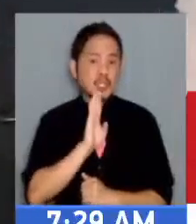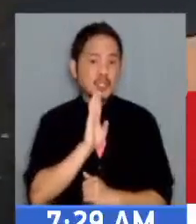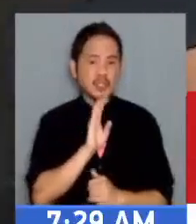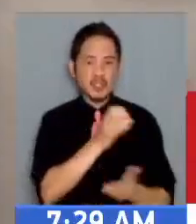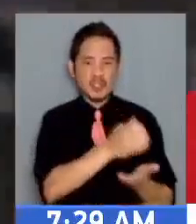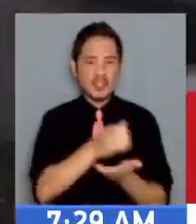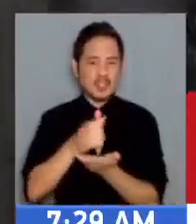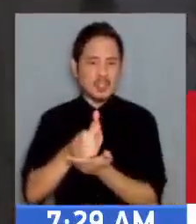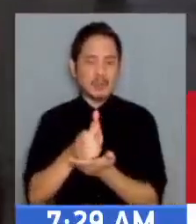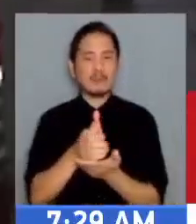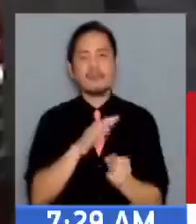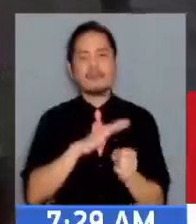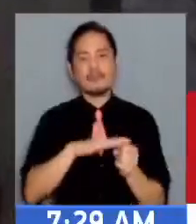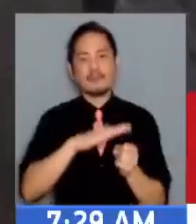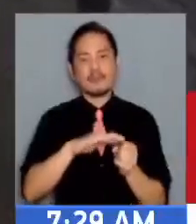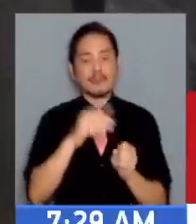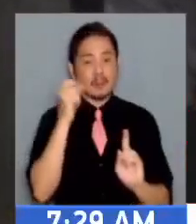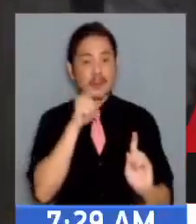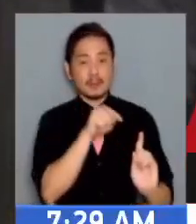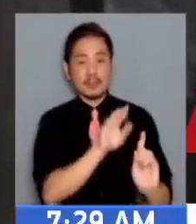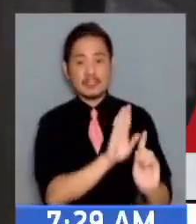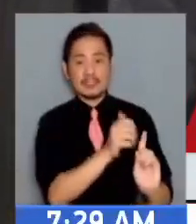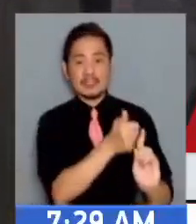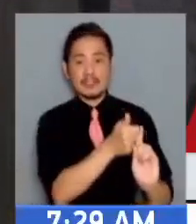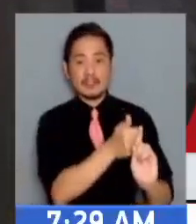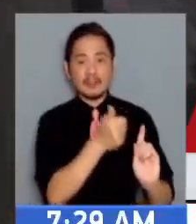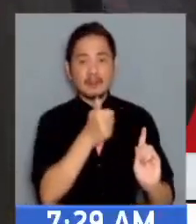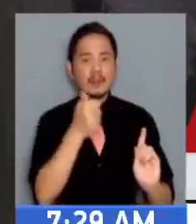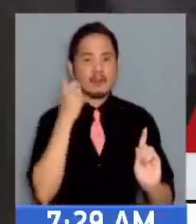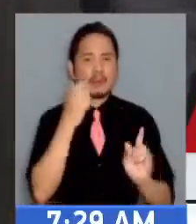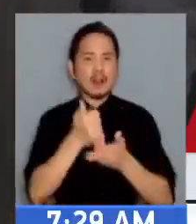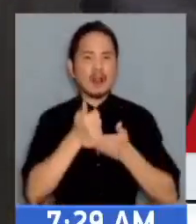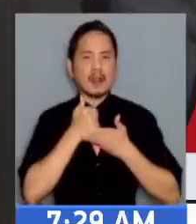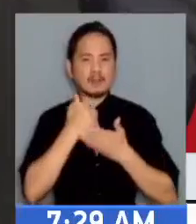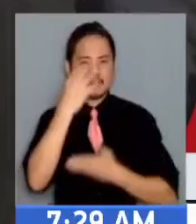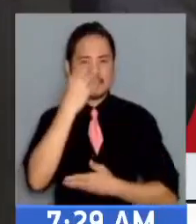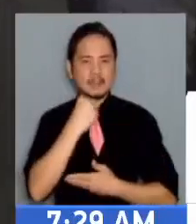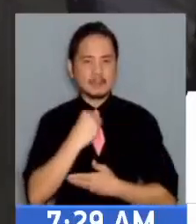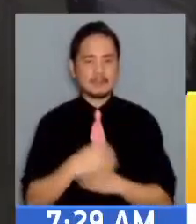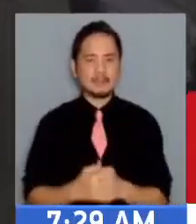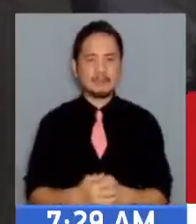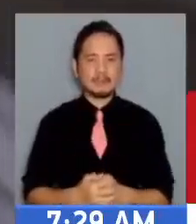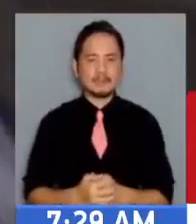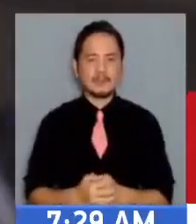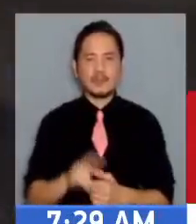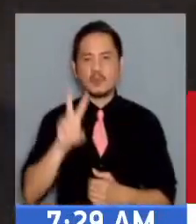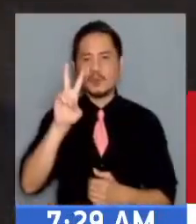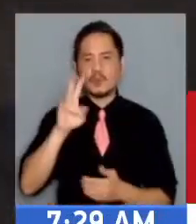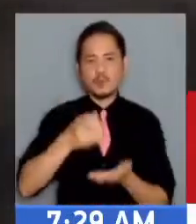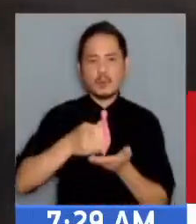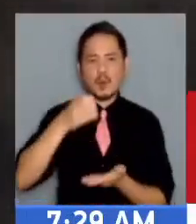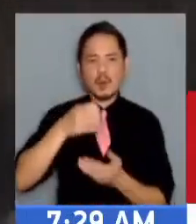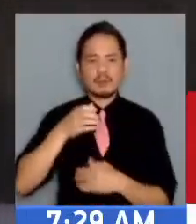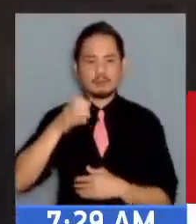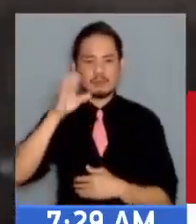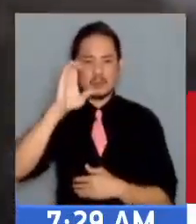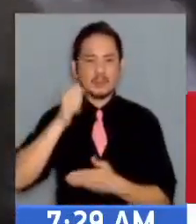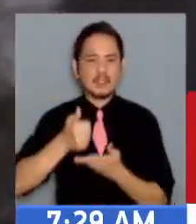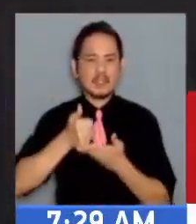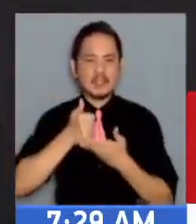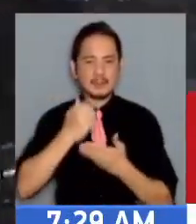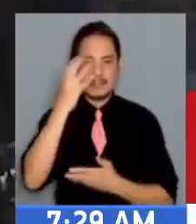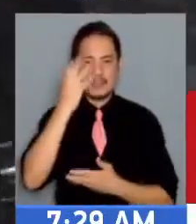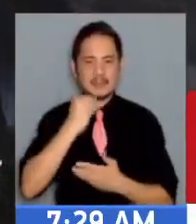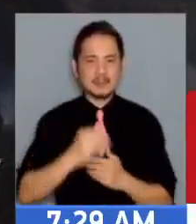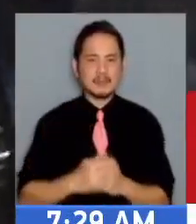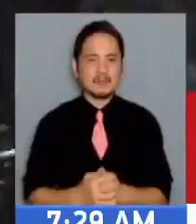bago matulog. Kasi ako pag umiinom ako, pampatulog lang eh. Mga 2 bote, tama na. Pero sinisiguro naman daw niyang